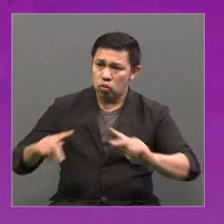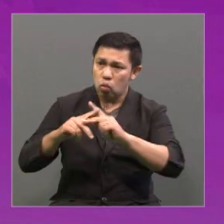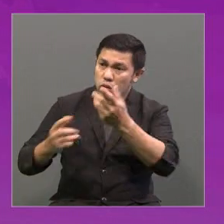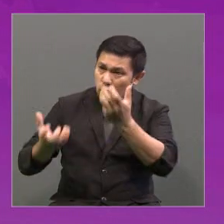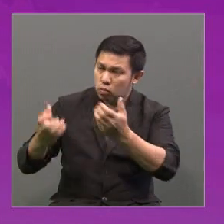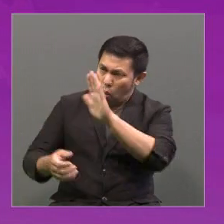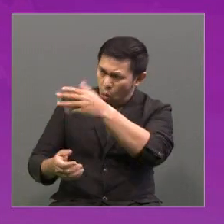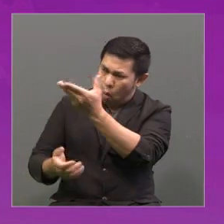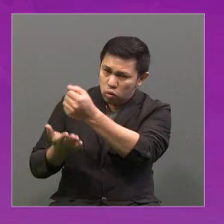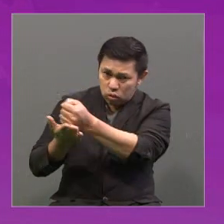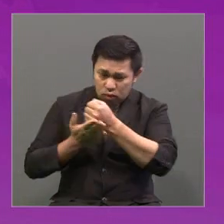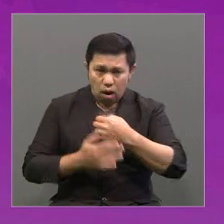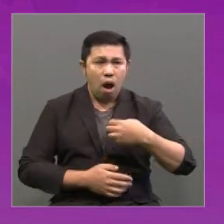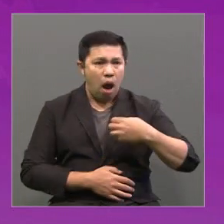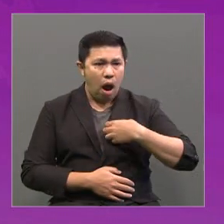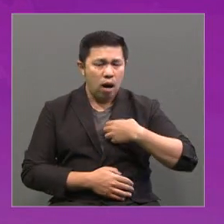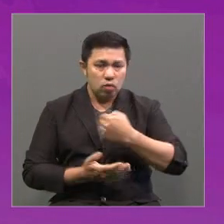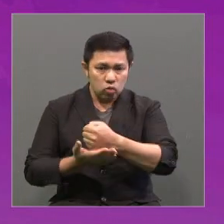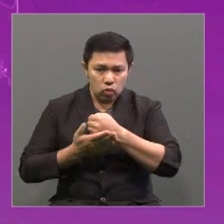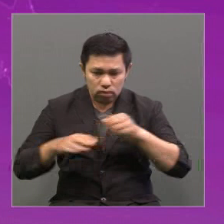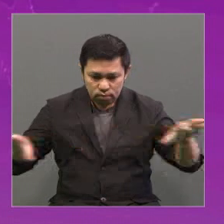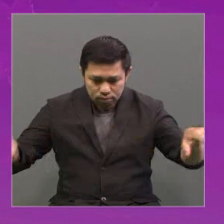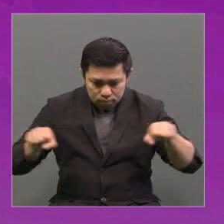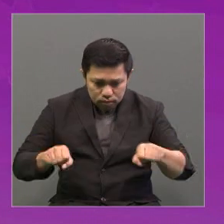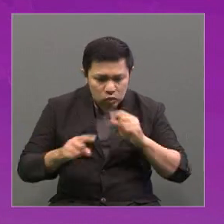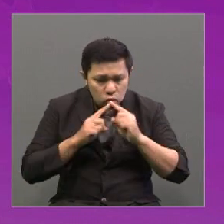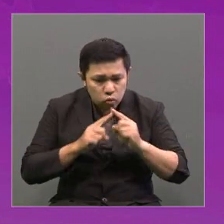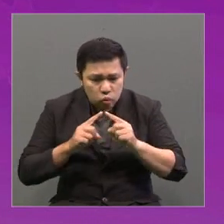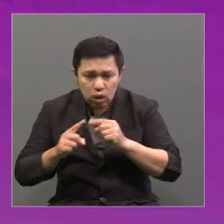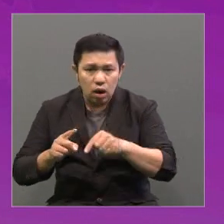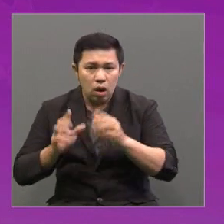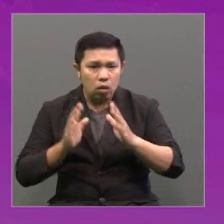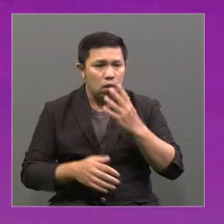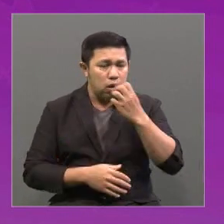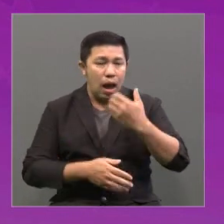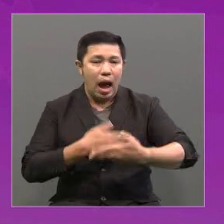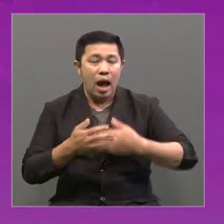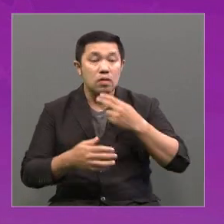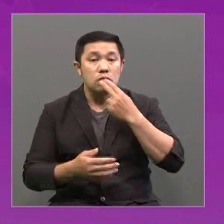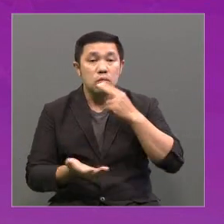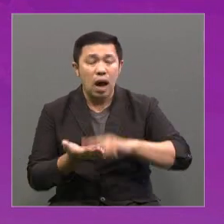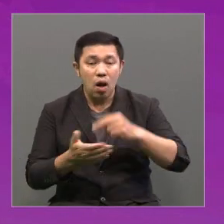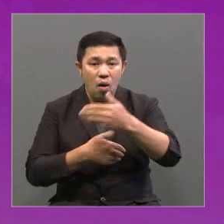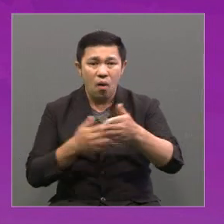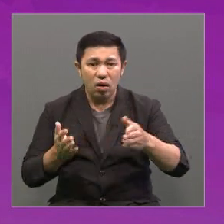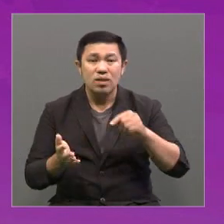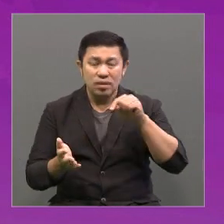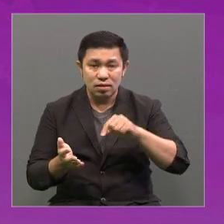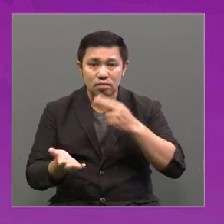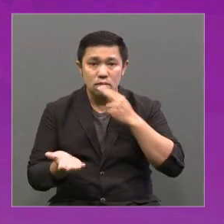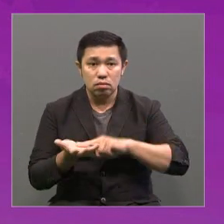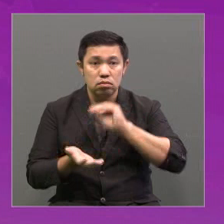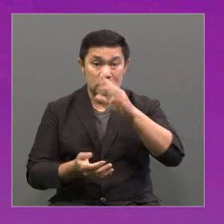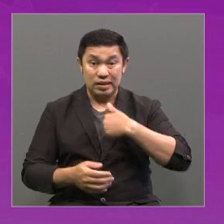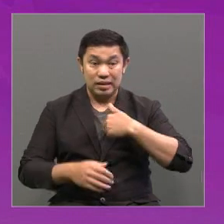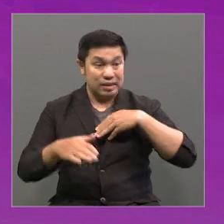งยุติธรรมค่ะบอกว่าอยากจะให้เข้ามาช่วยเป็นตัวกลางในการไกล่เกลี่ยผู้เสียหายจากการขายกล่องสุ่มนี่แหละคือเจ้าตัวเขาบอกว่าเขา